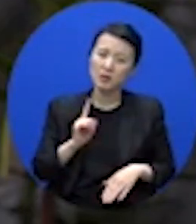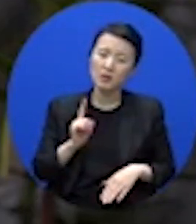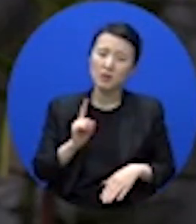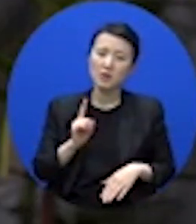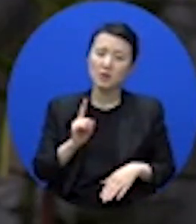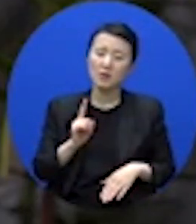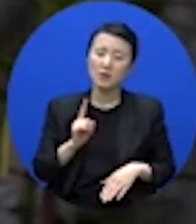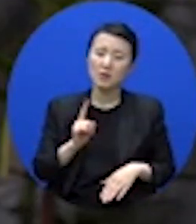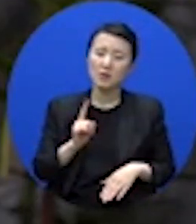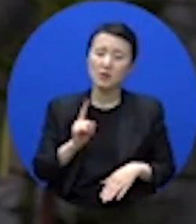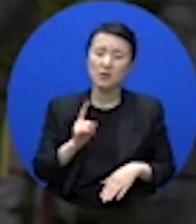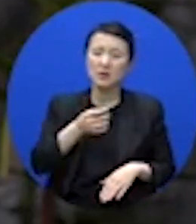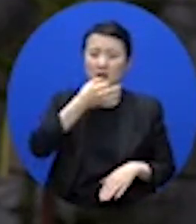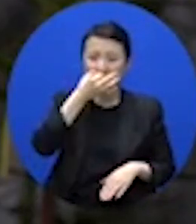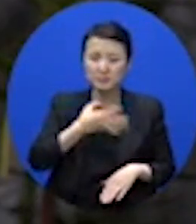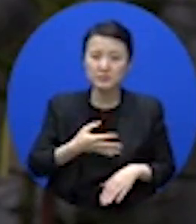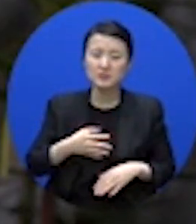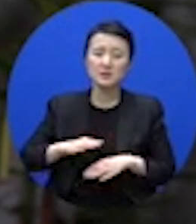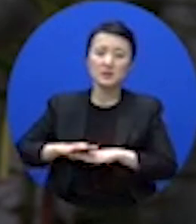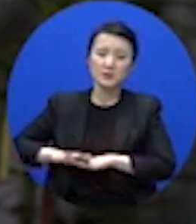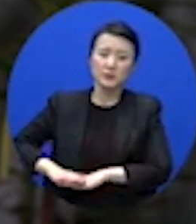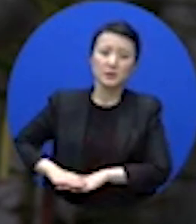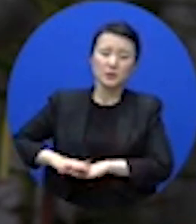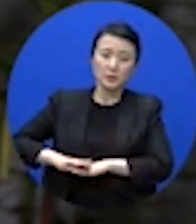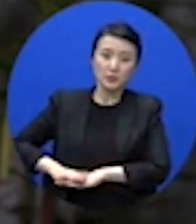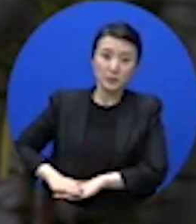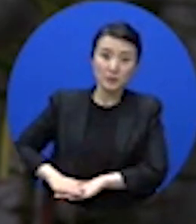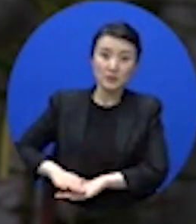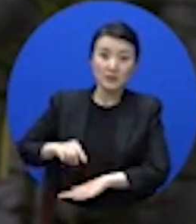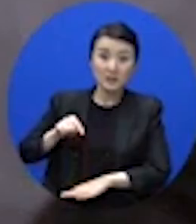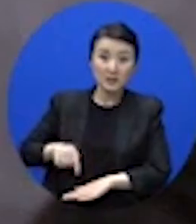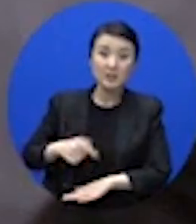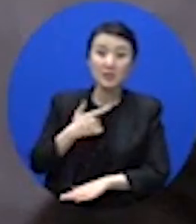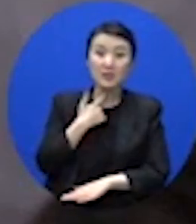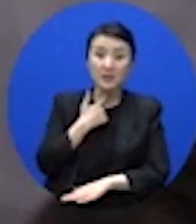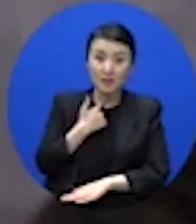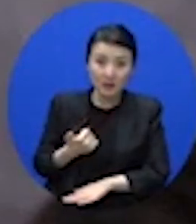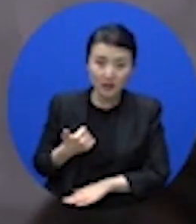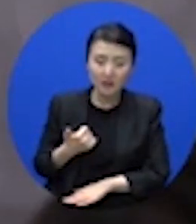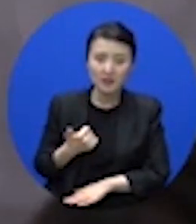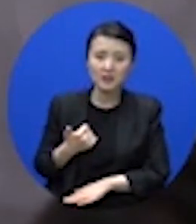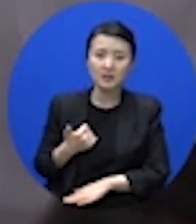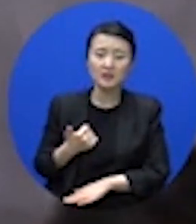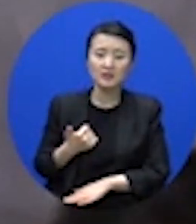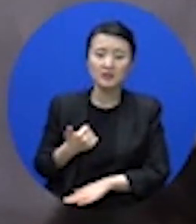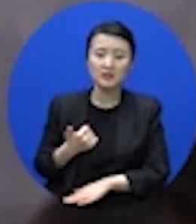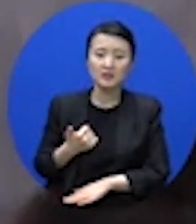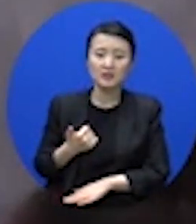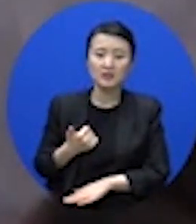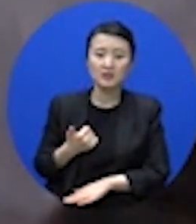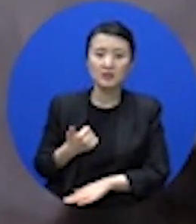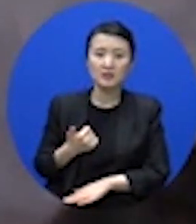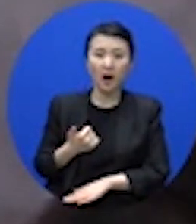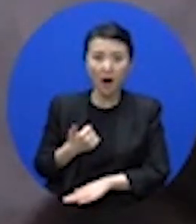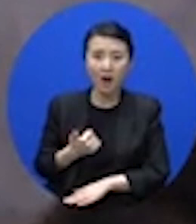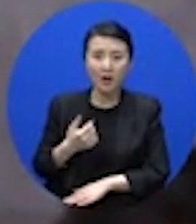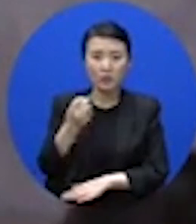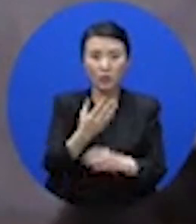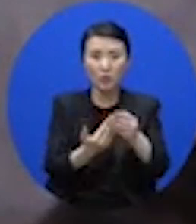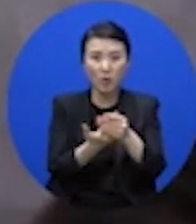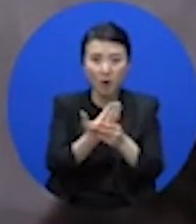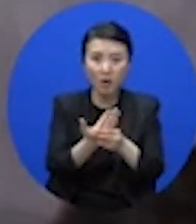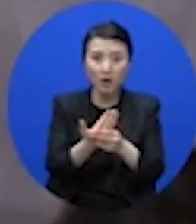안에서 잠자고 있어, 이렇게 했던 그 아이들이 탁탁 나네